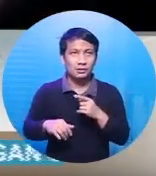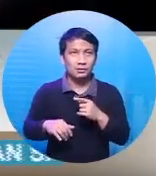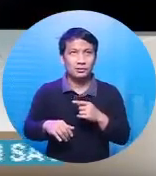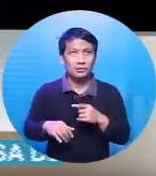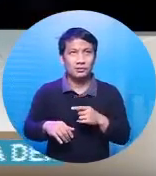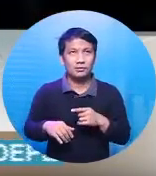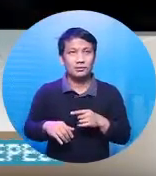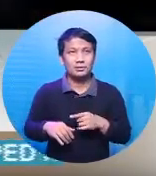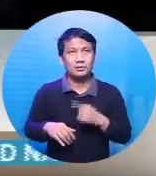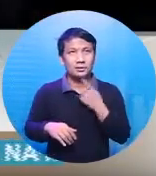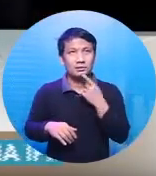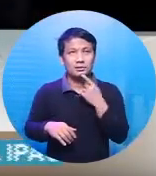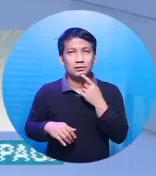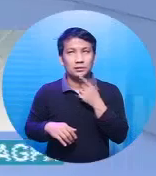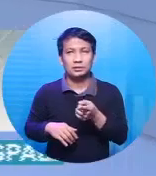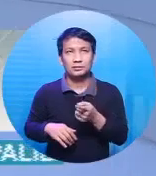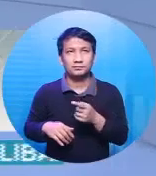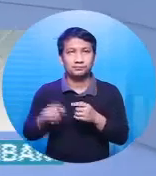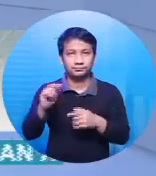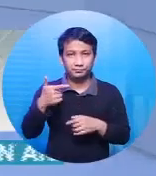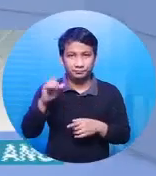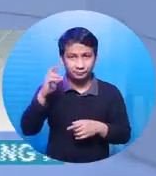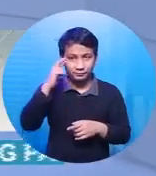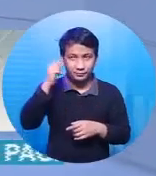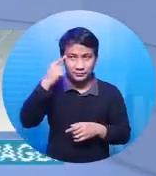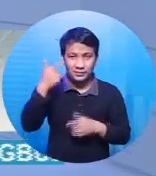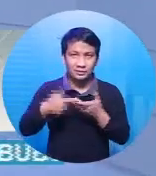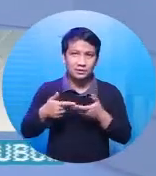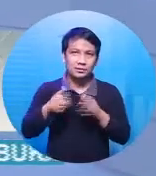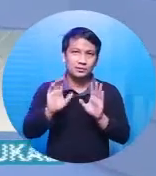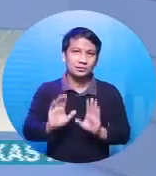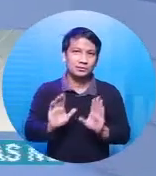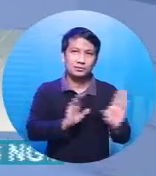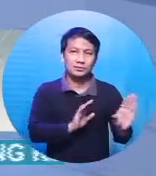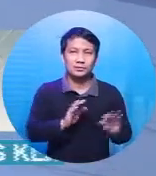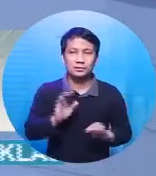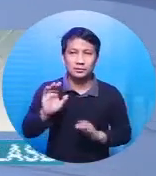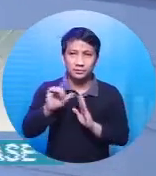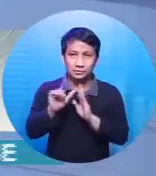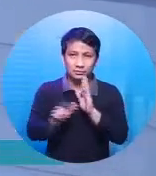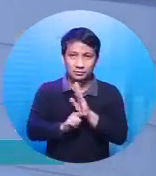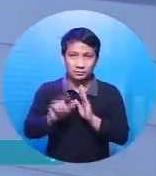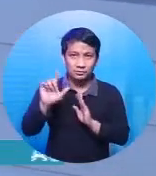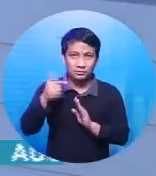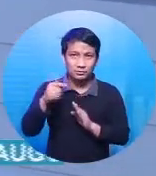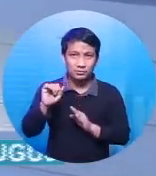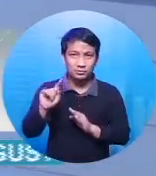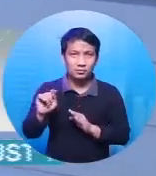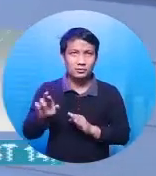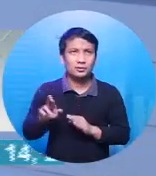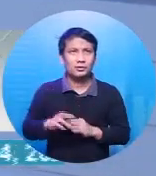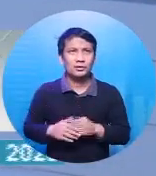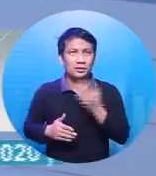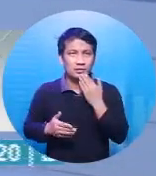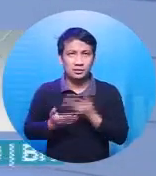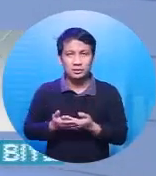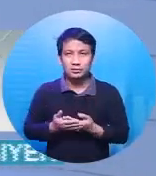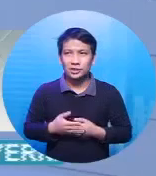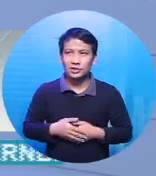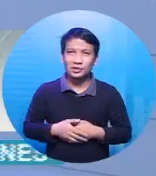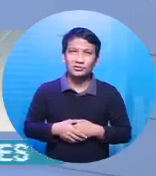Makinig ka. Ito, makinig ka. Andiyan si Attorney Garrett. Para naman mahimas-masang ka. Okay. Attorney Garrett Tungol. Attorney Garrett Tungol, magandang.